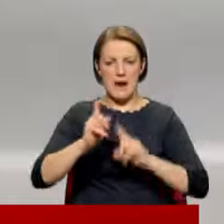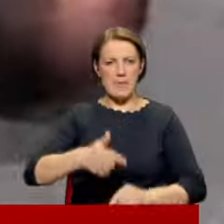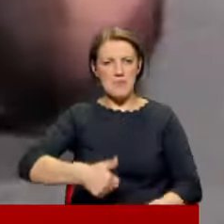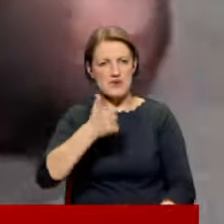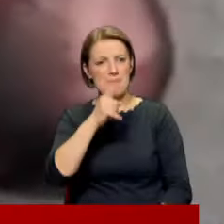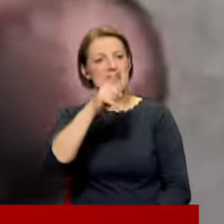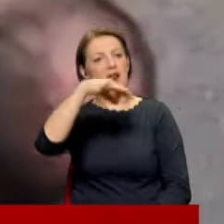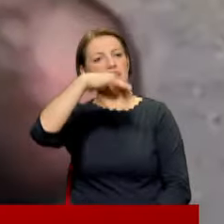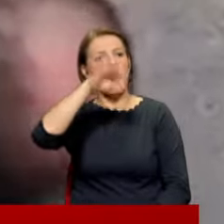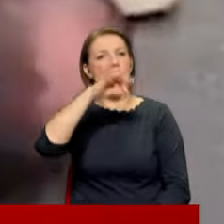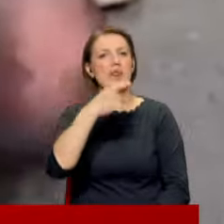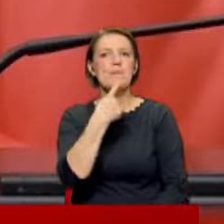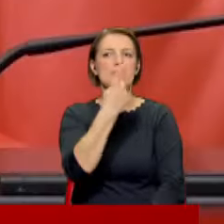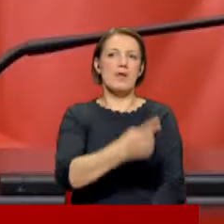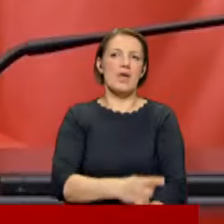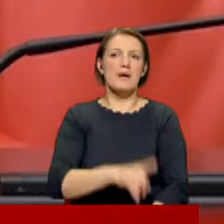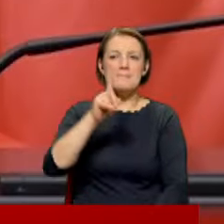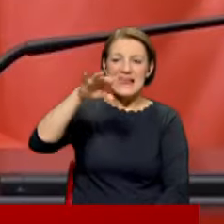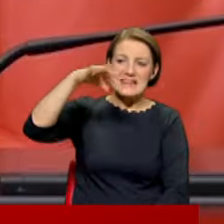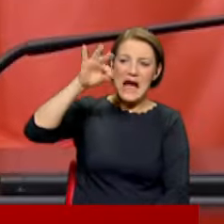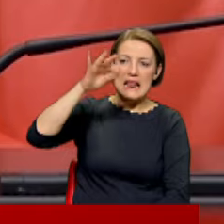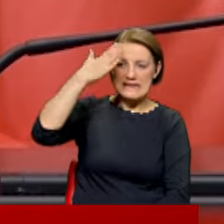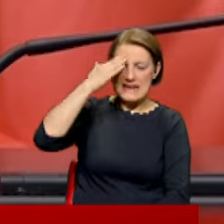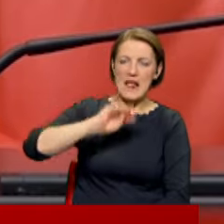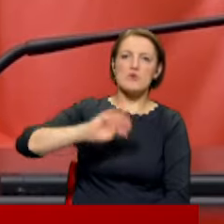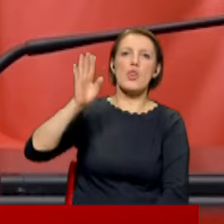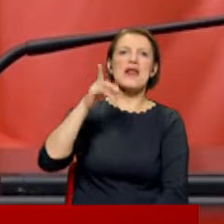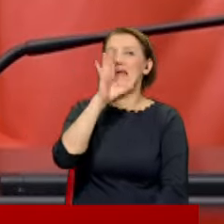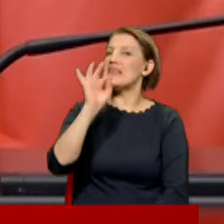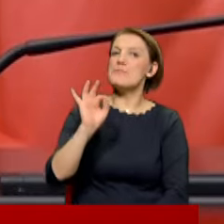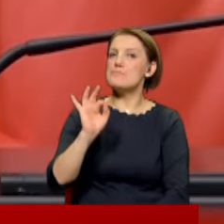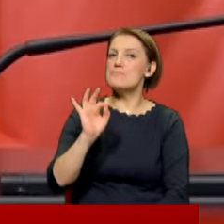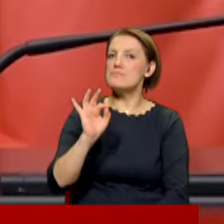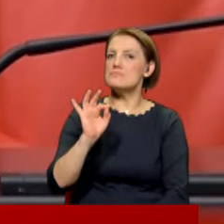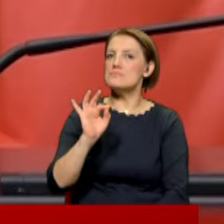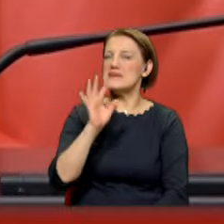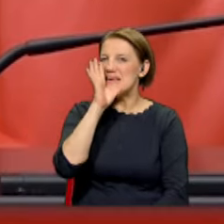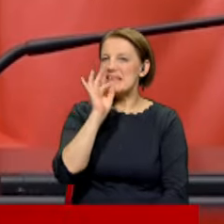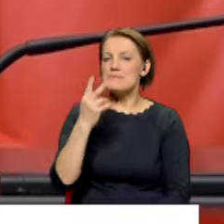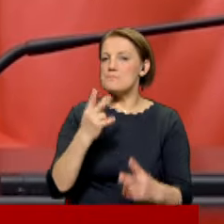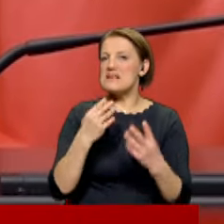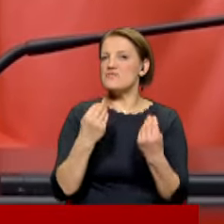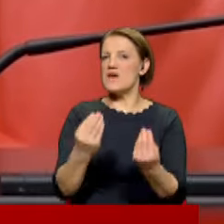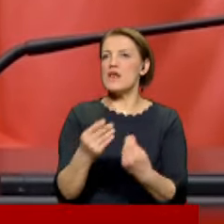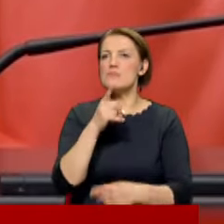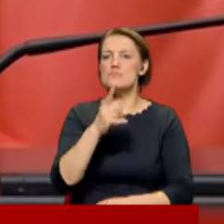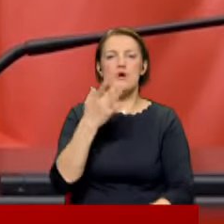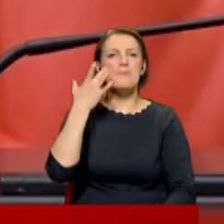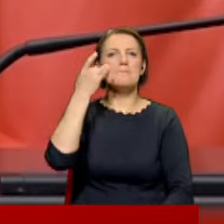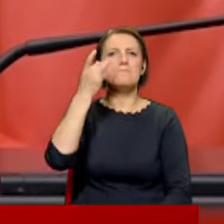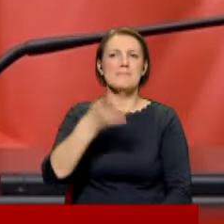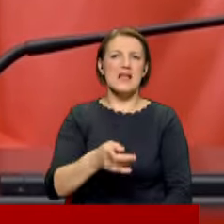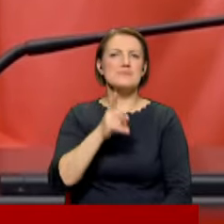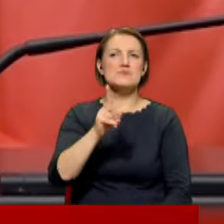başkanına bir tanem diye hitap etti. Bir tanesine selam gönderiyor. Kim o bir tanesi? Kime mesaj veriyor? Bu alelade